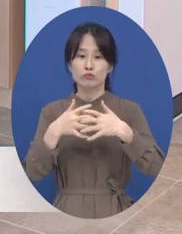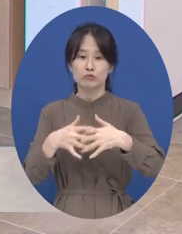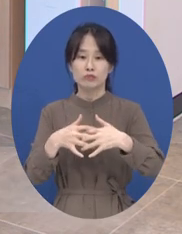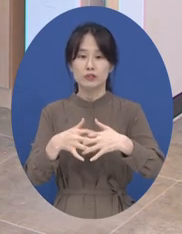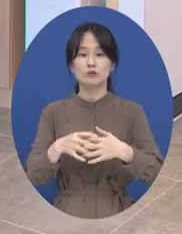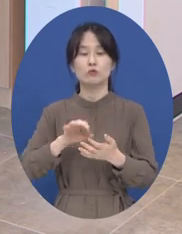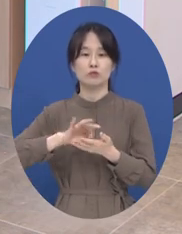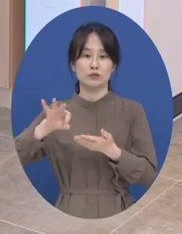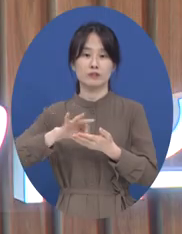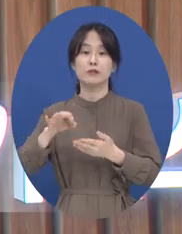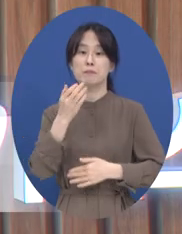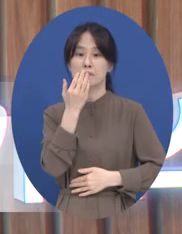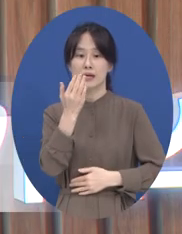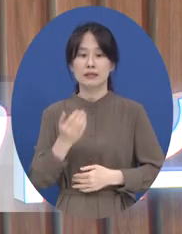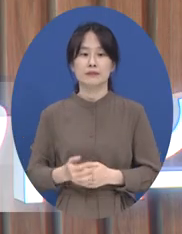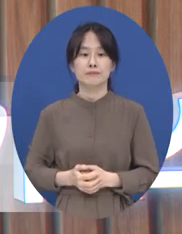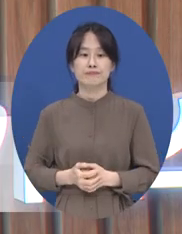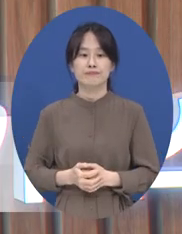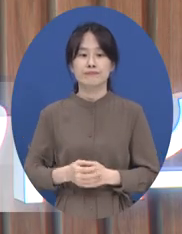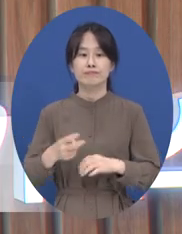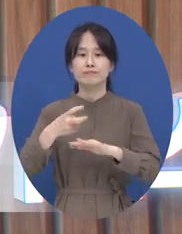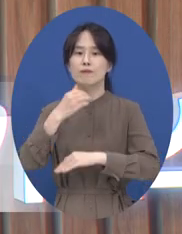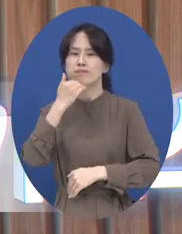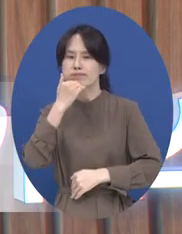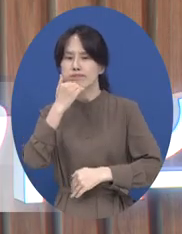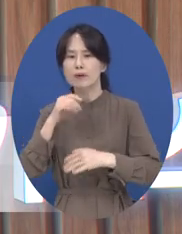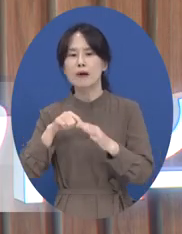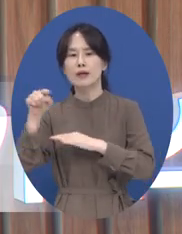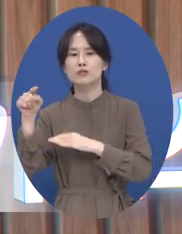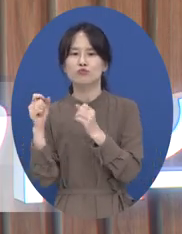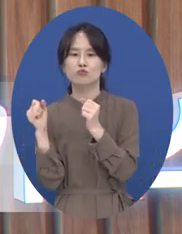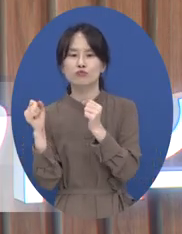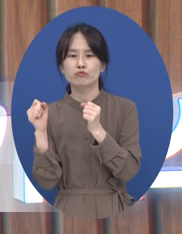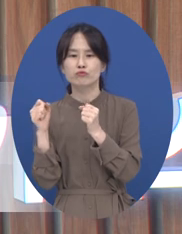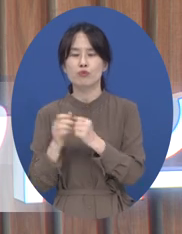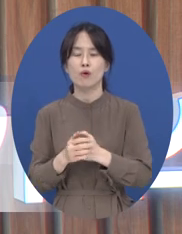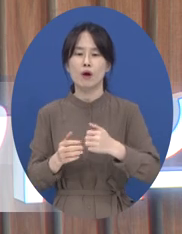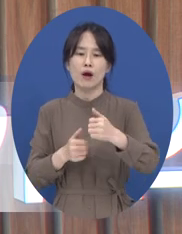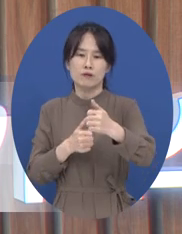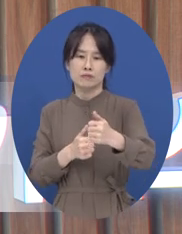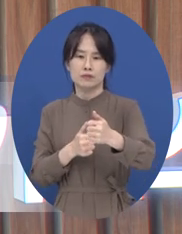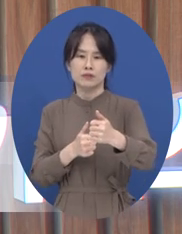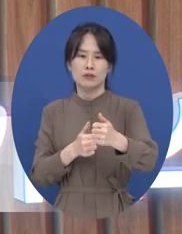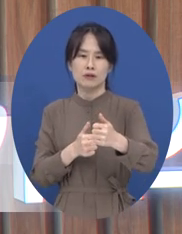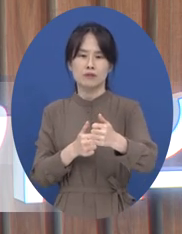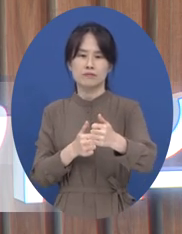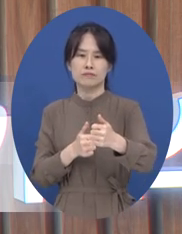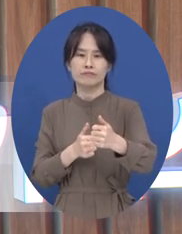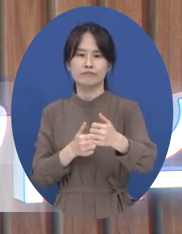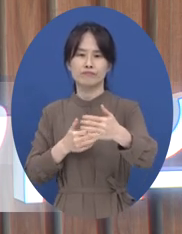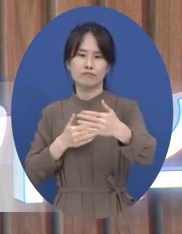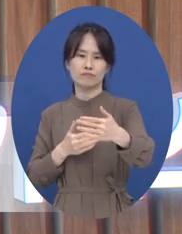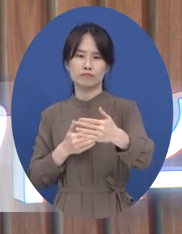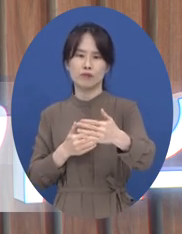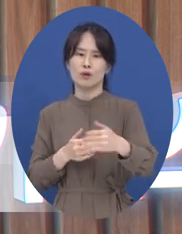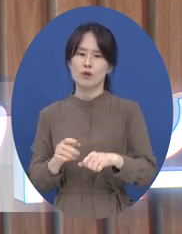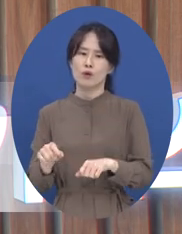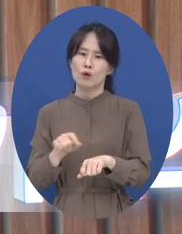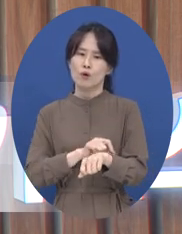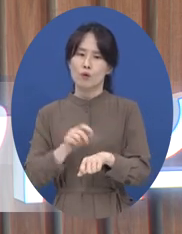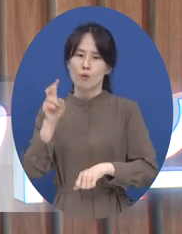이용할 수 있습니다 그 달리고 있을 때는 춥고 떨리고 앞이 사랑 간격 조정 하고 특히 또 혹시